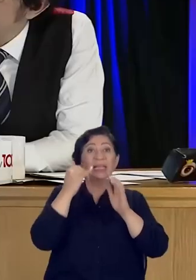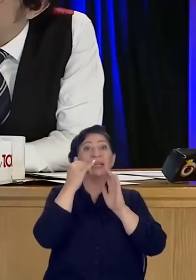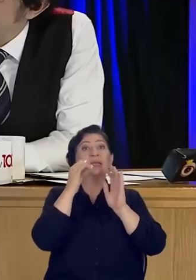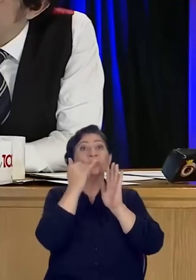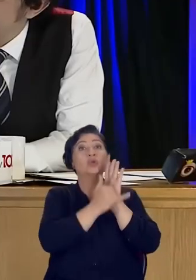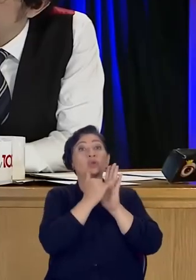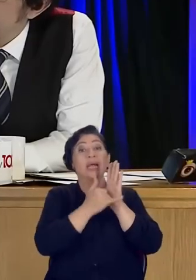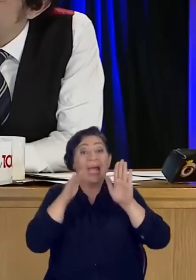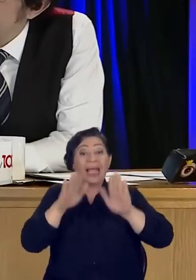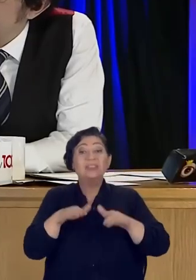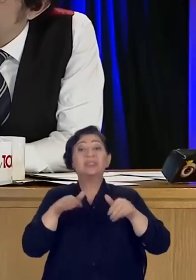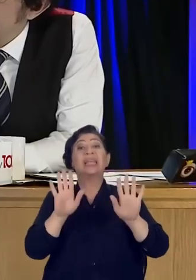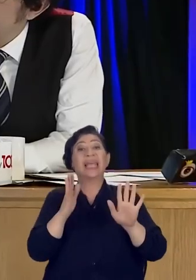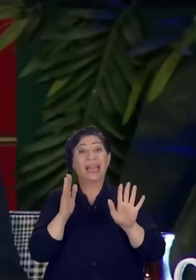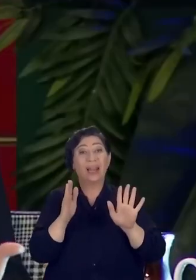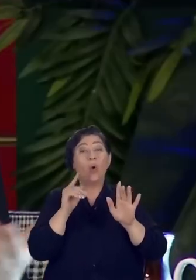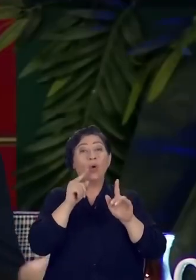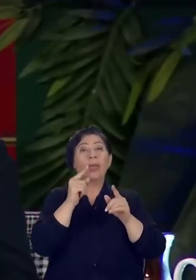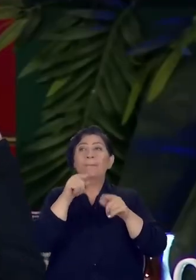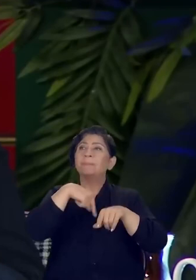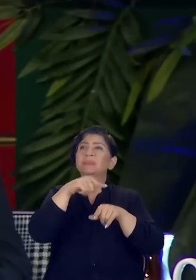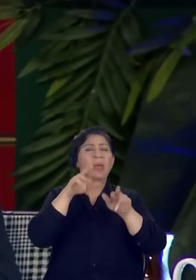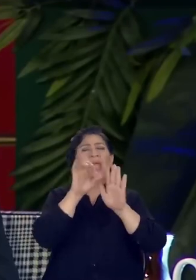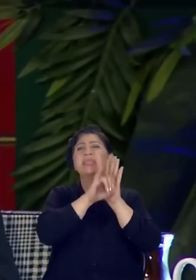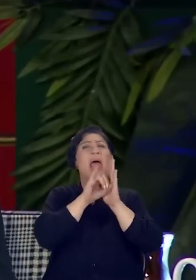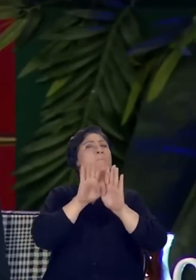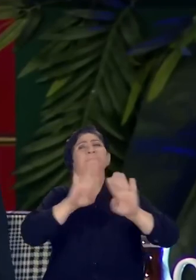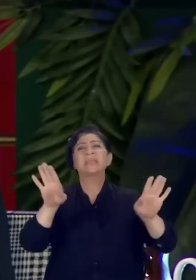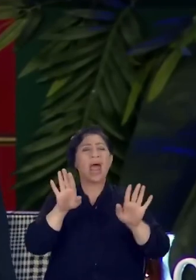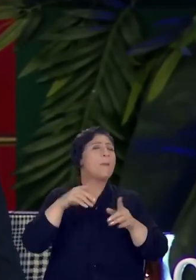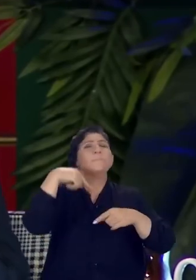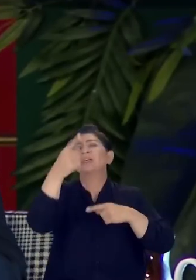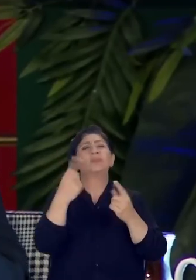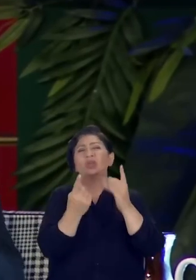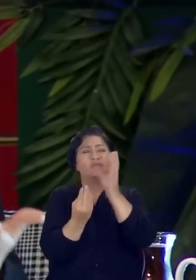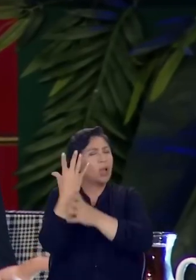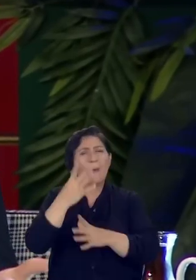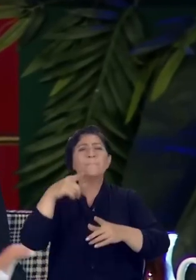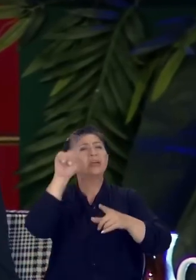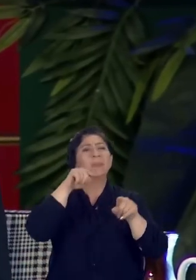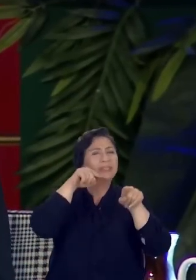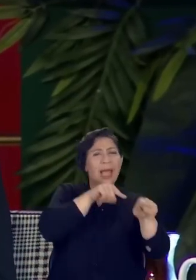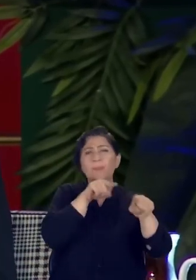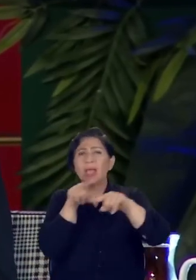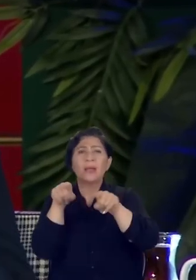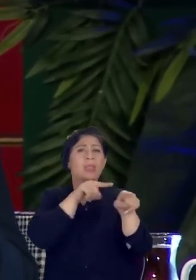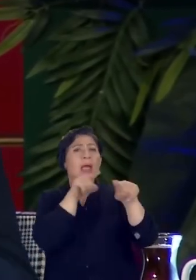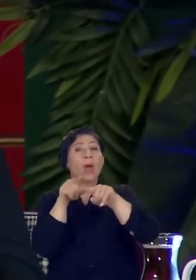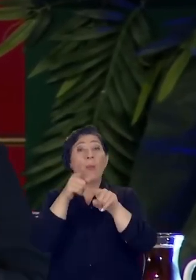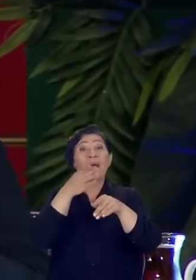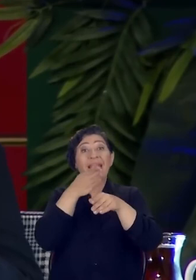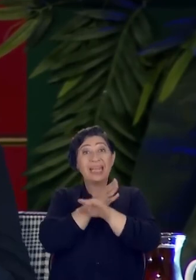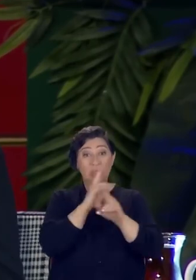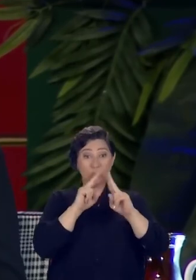medyada kalıcı bir değer değil bizim için. O da bir gün Instagram biter, başka bir uygulama başlar ve başka bir uygulamaya ayak uyduramazsın. Ama o